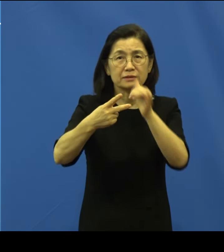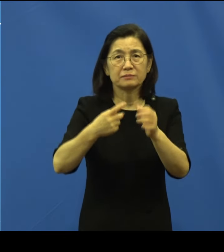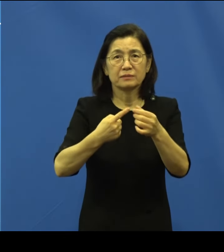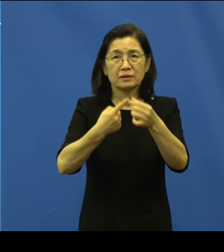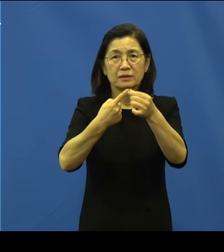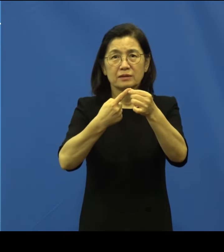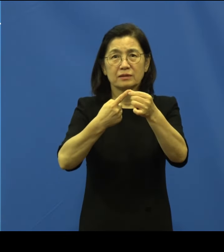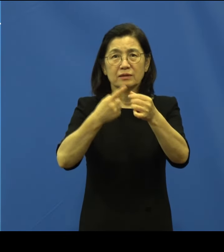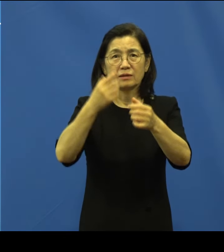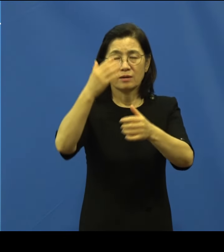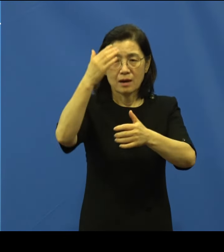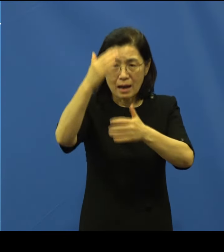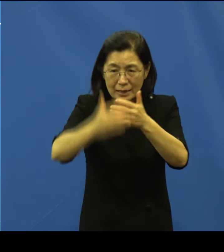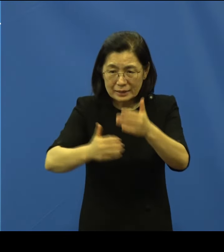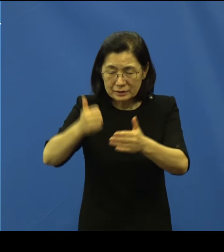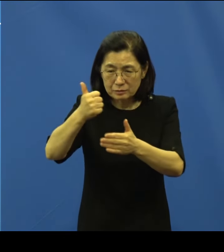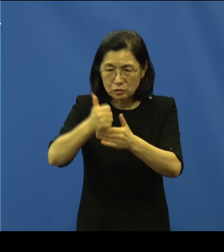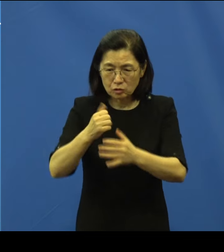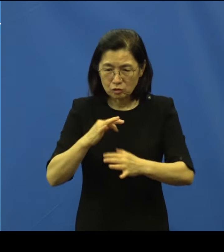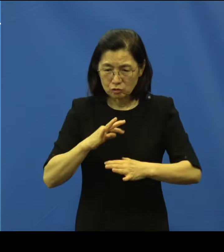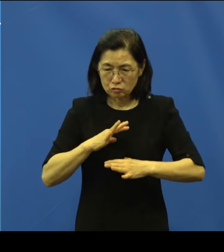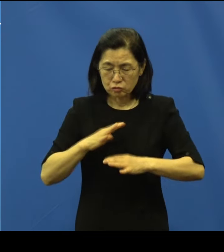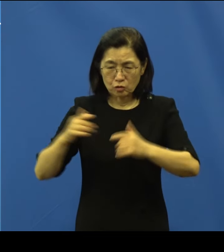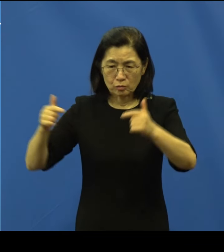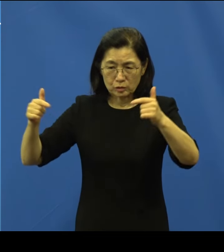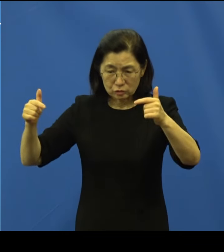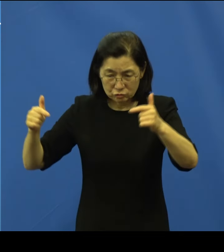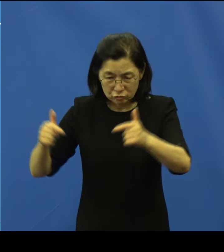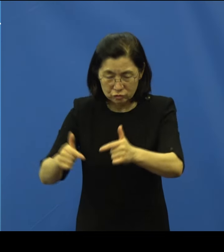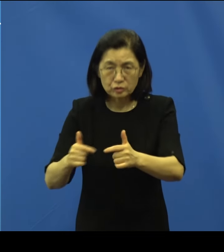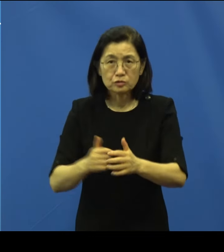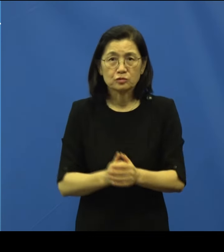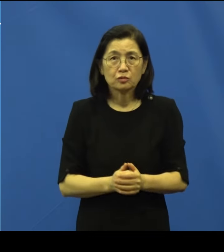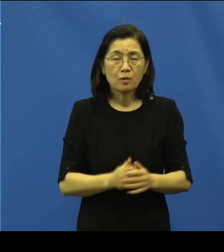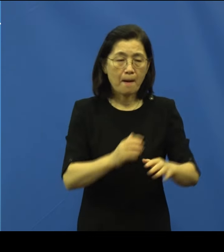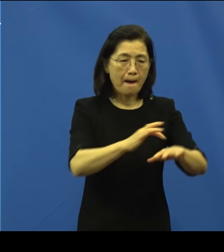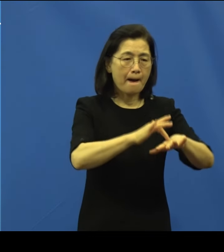하나님은 적게 두려워하게 하고, 마귀나